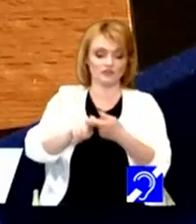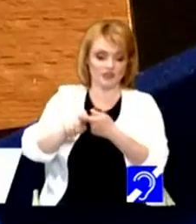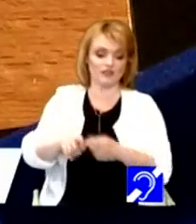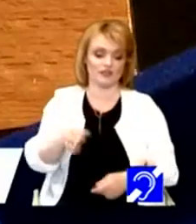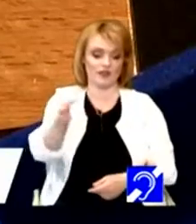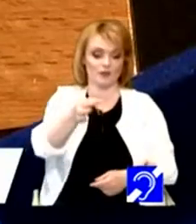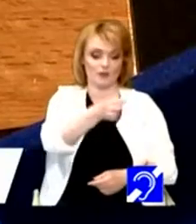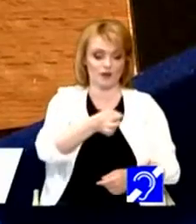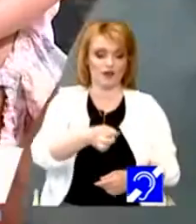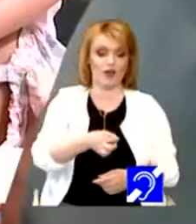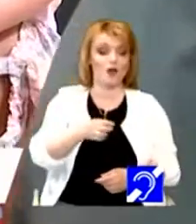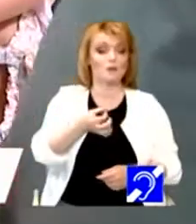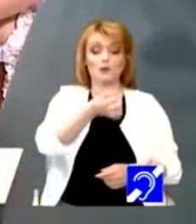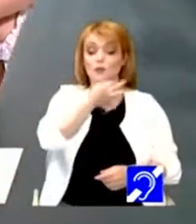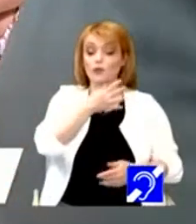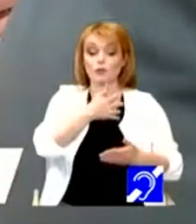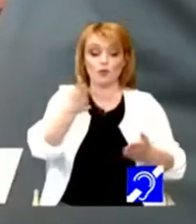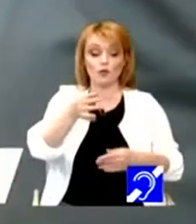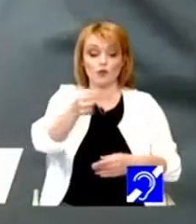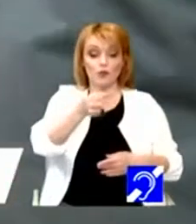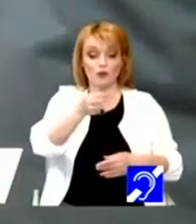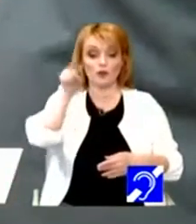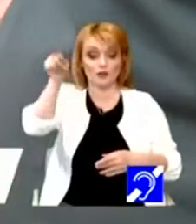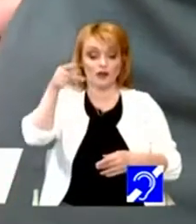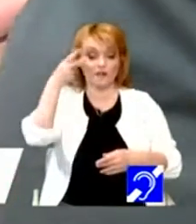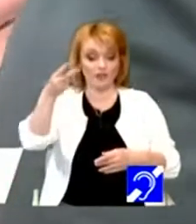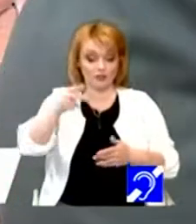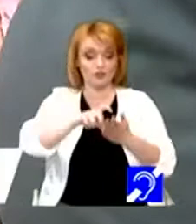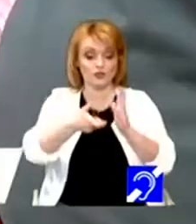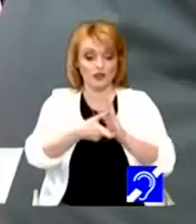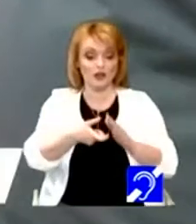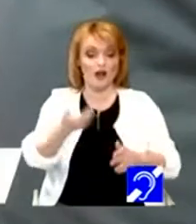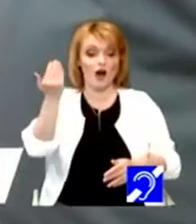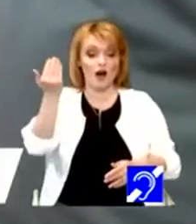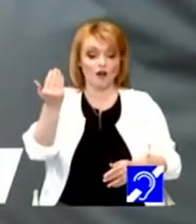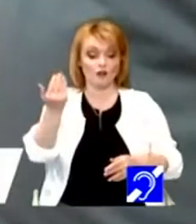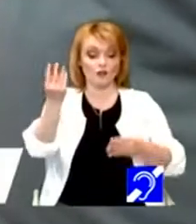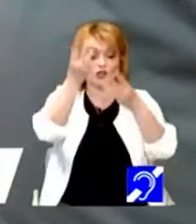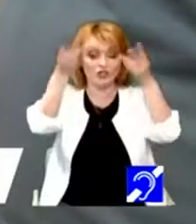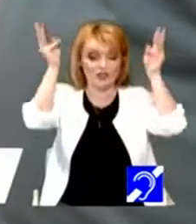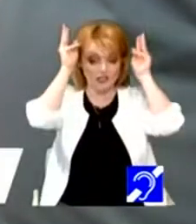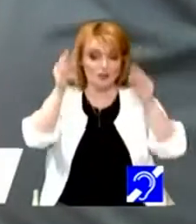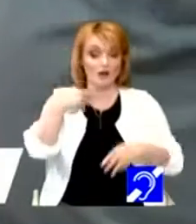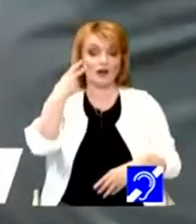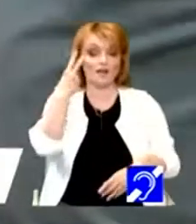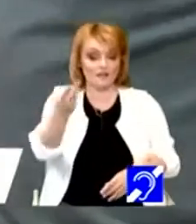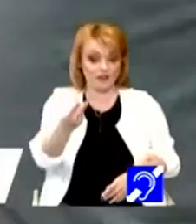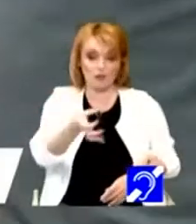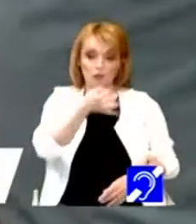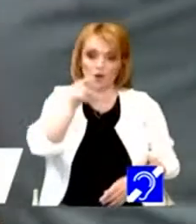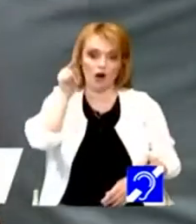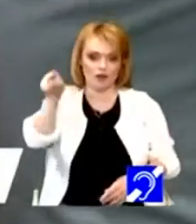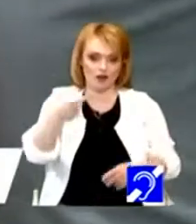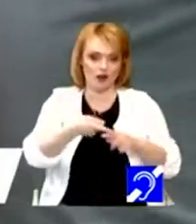mult o monedă din sala de expoziții de la, pentru Ștefan cel Mare. Mie mi-a